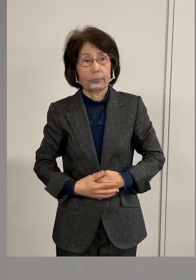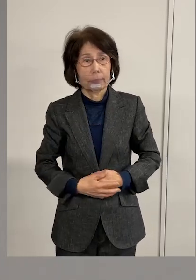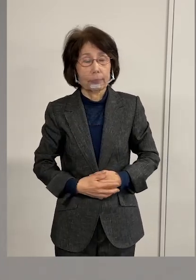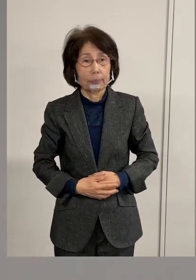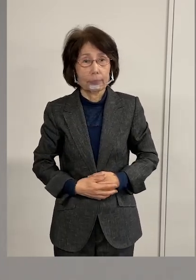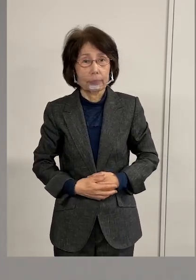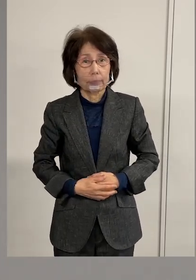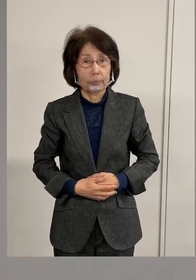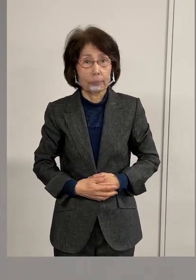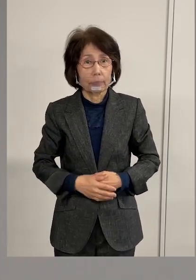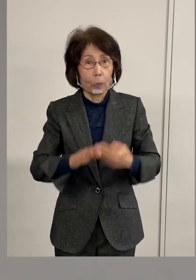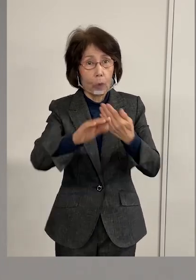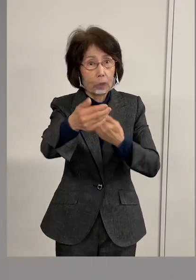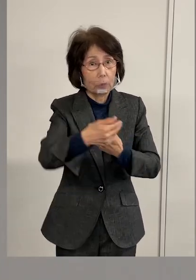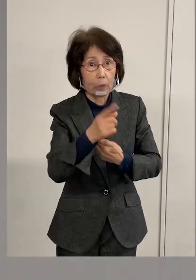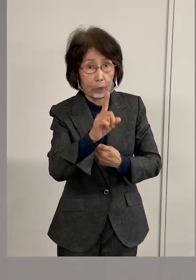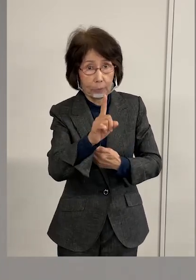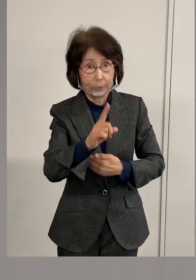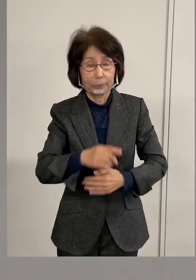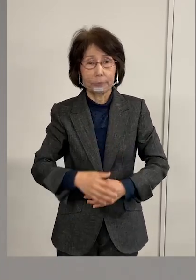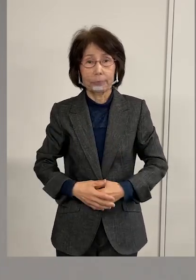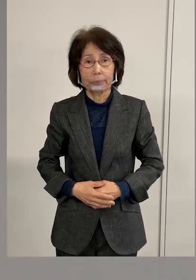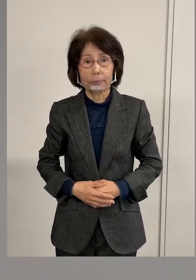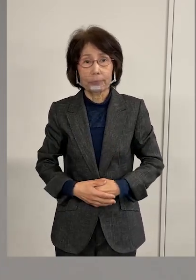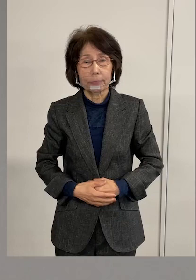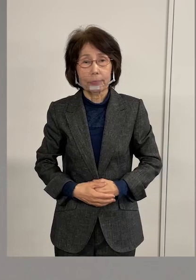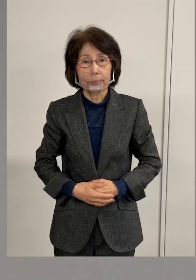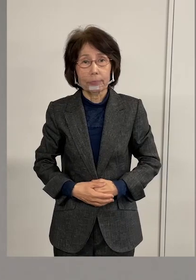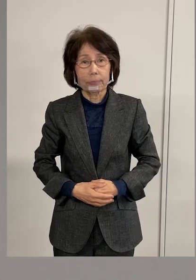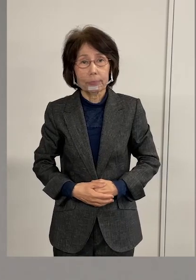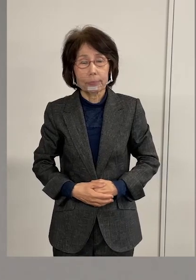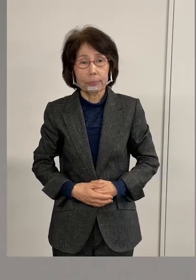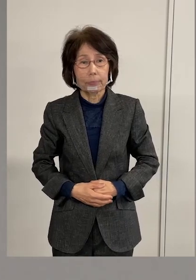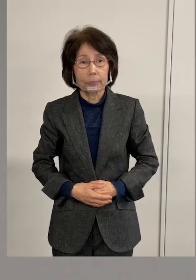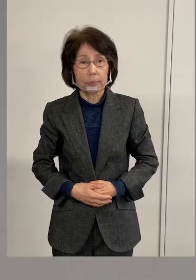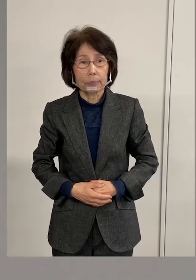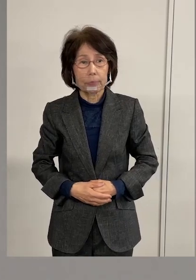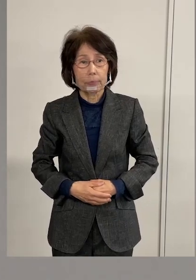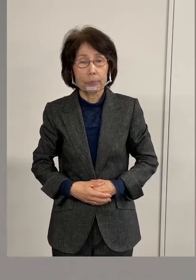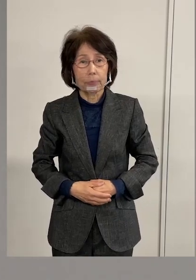はい、その他ご質問はございませんでしょうか。